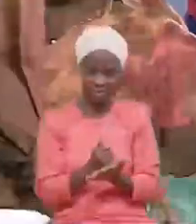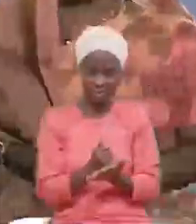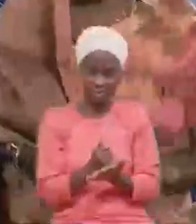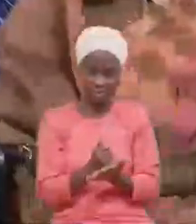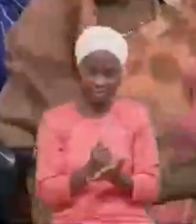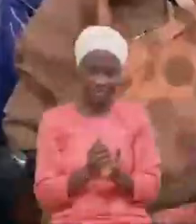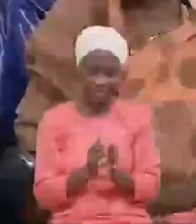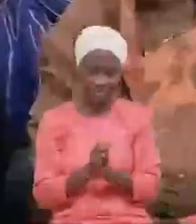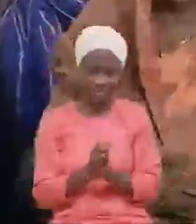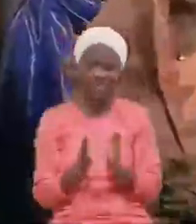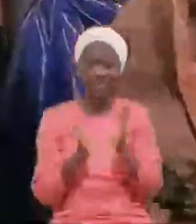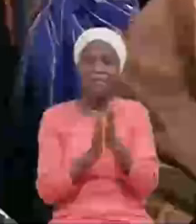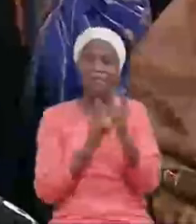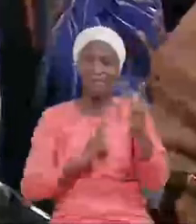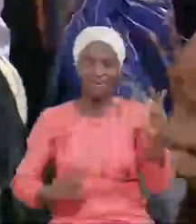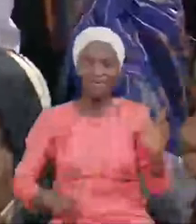Gloire à Dieu.